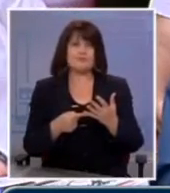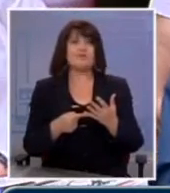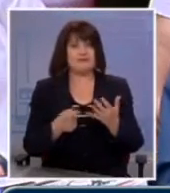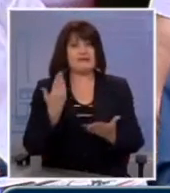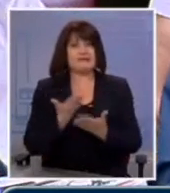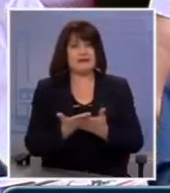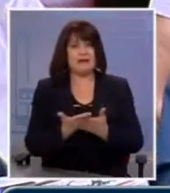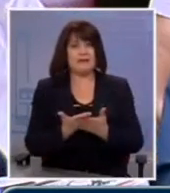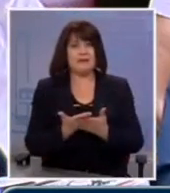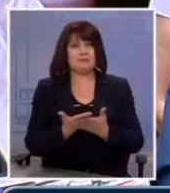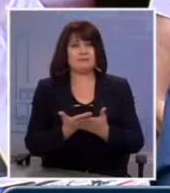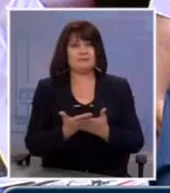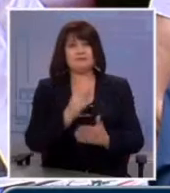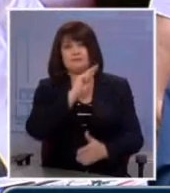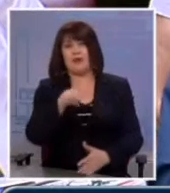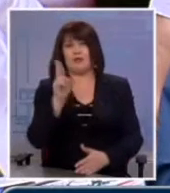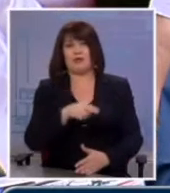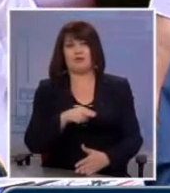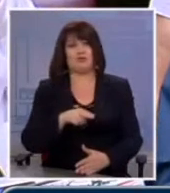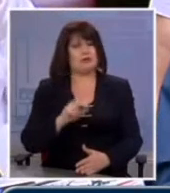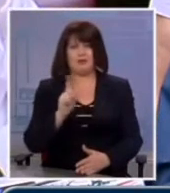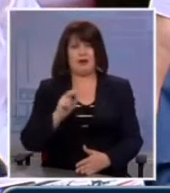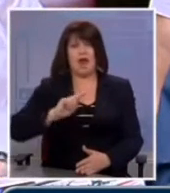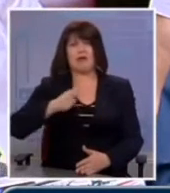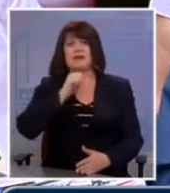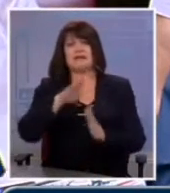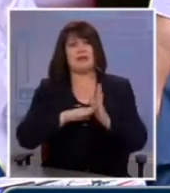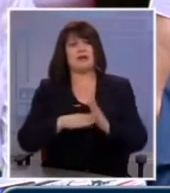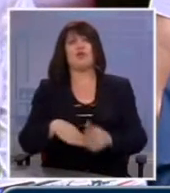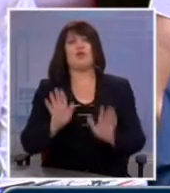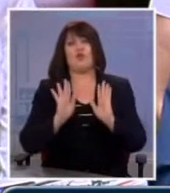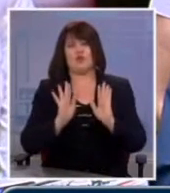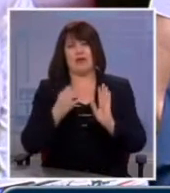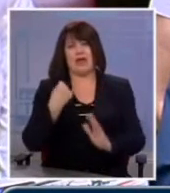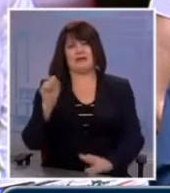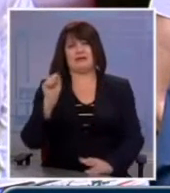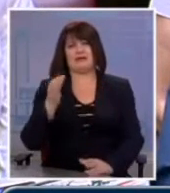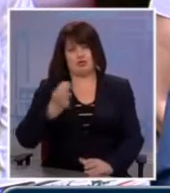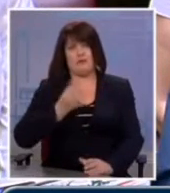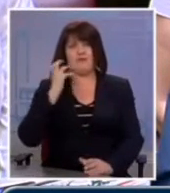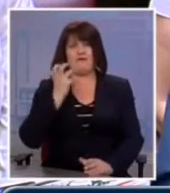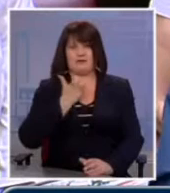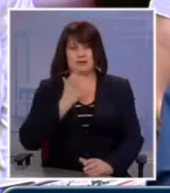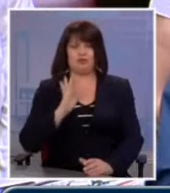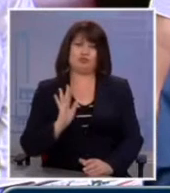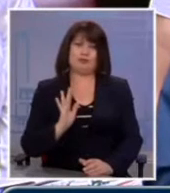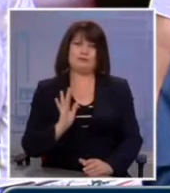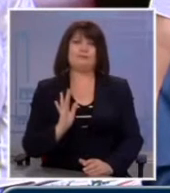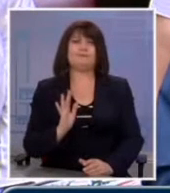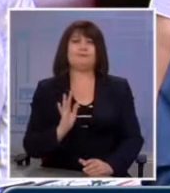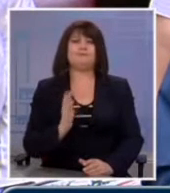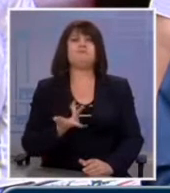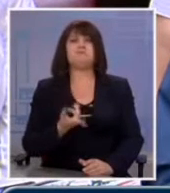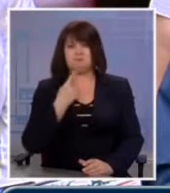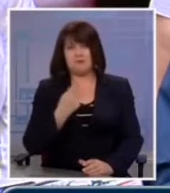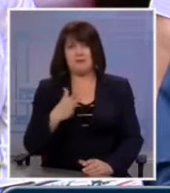ζητούμε να απορριφθεί από την εθνική αντιπροσωπεία η ένσταση περί της αντισυνταγματικότητας, η οποία,